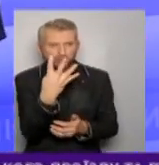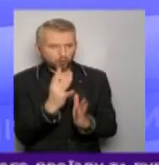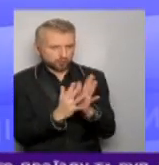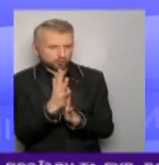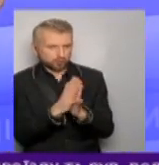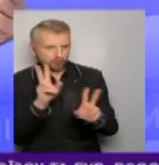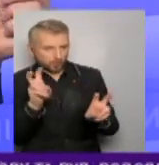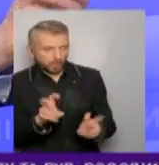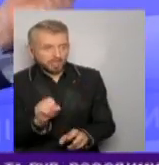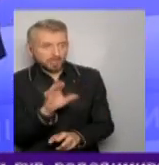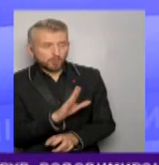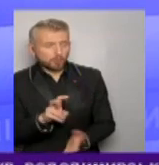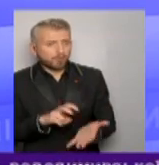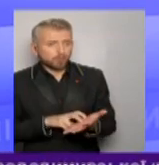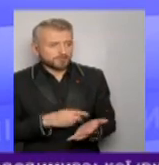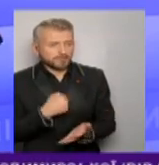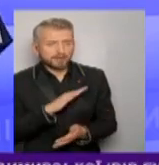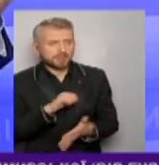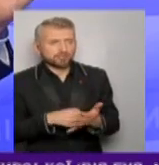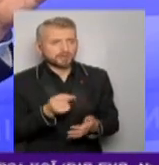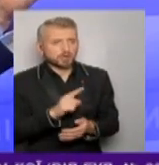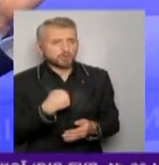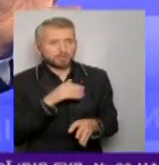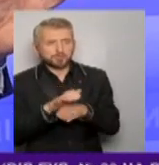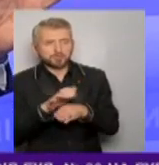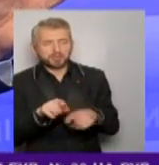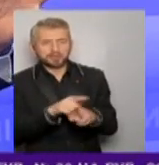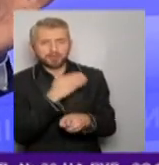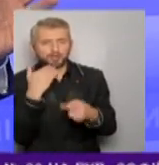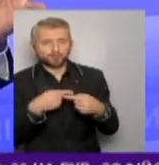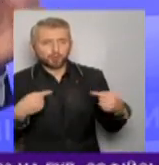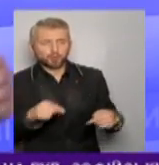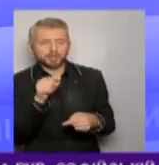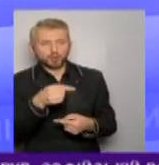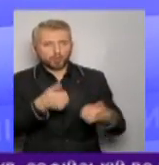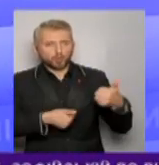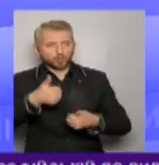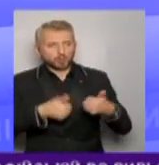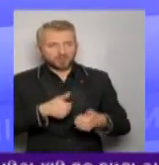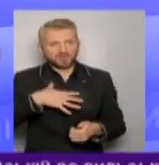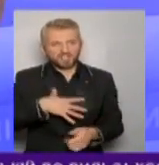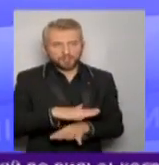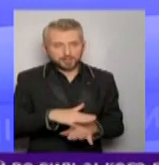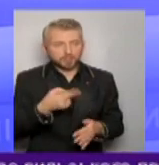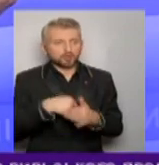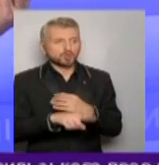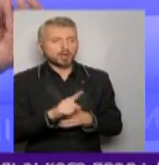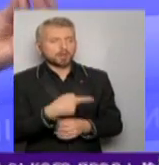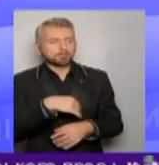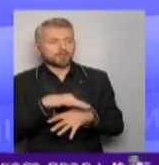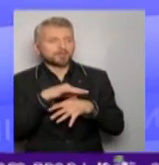Тому Європа боїться нас не через те, що ми виробляємо так багато продукції, і вони конкуренцію не витратять. Через те, що ми